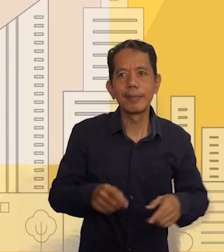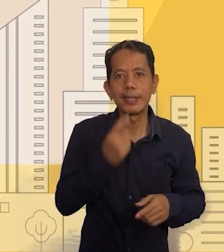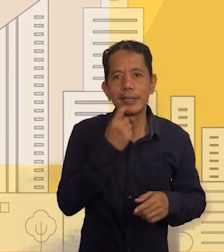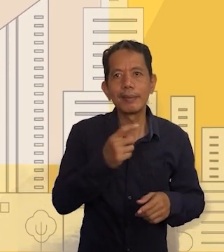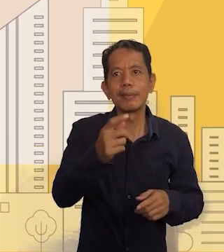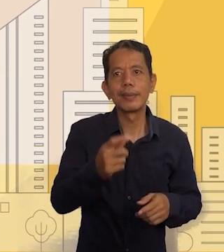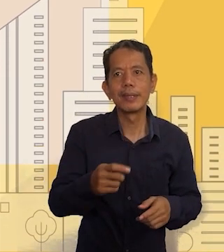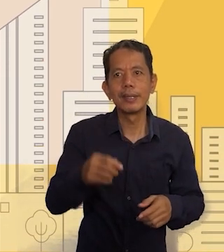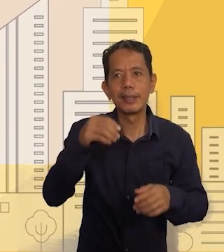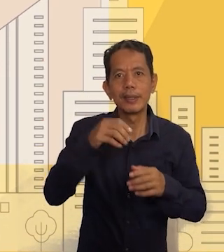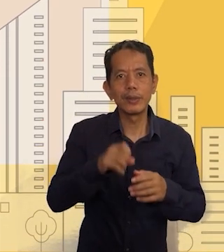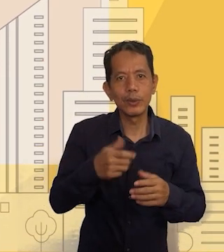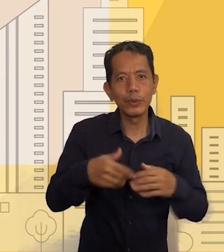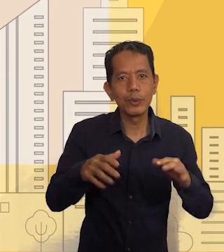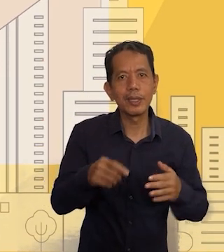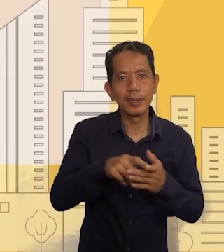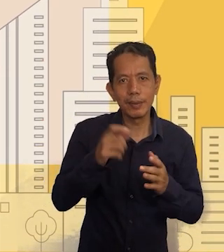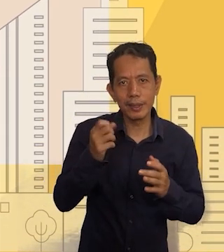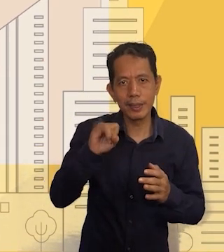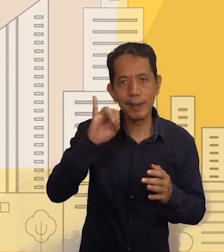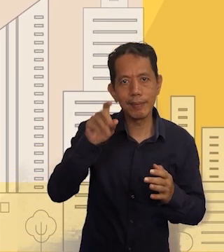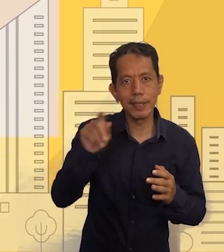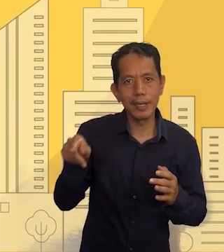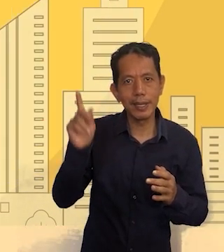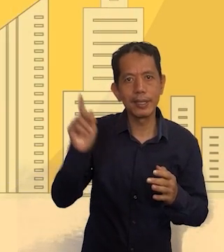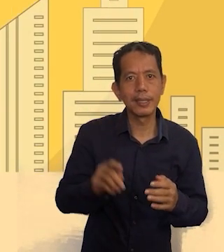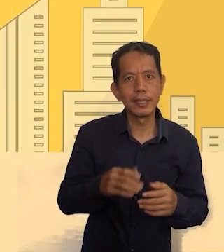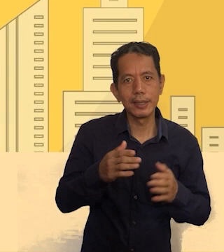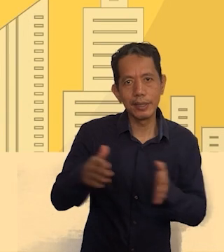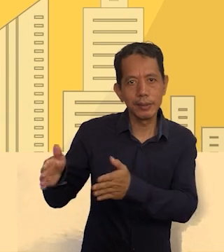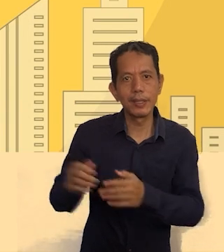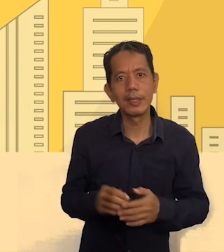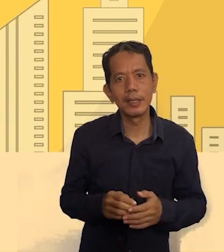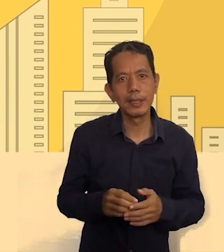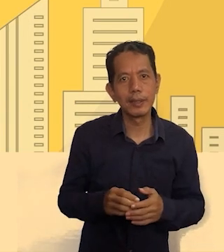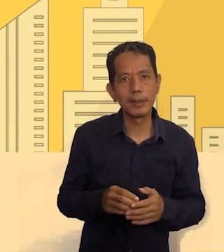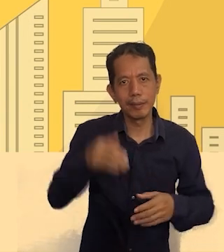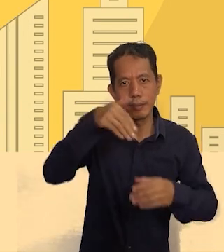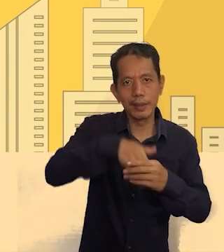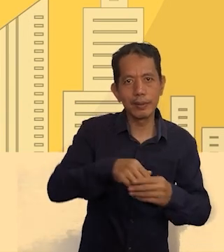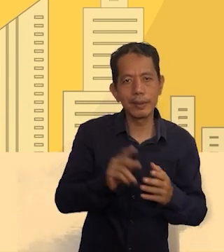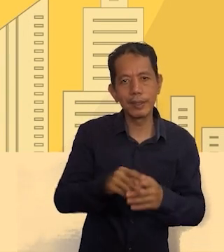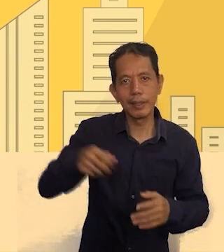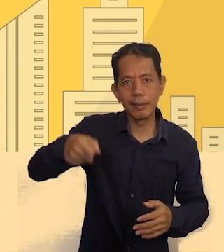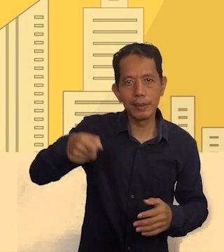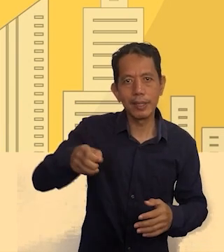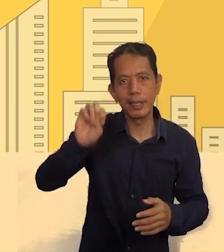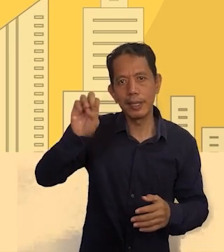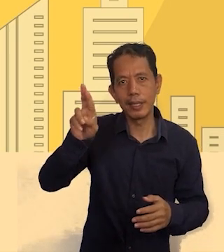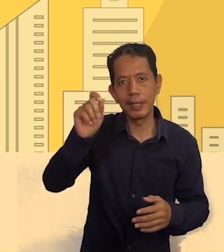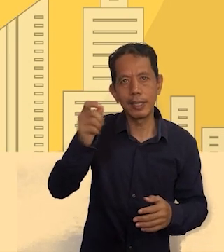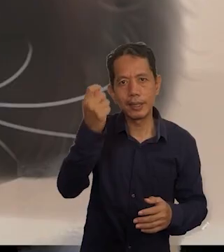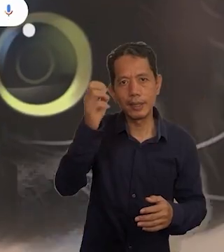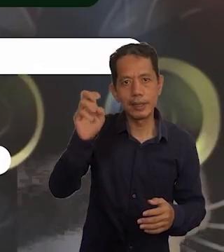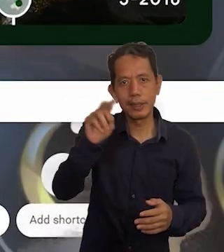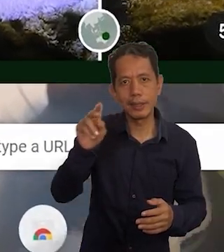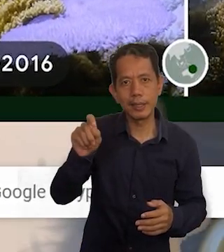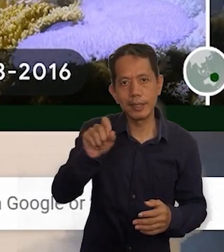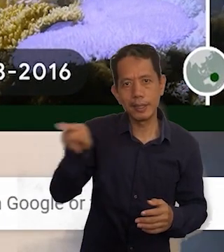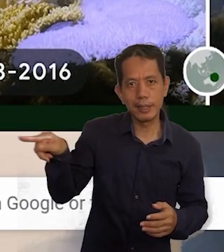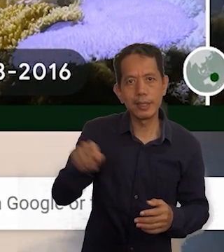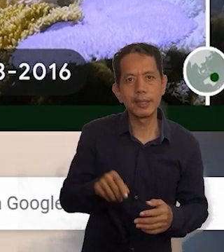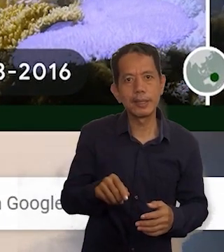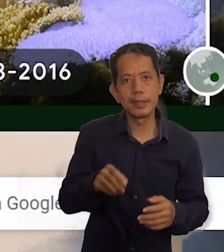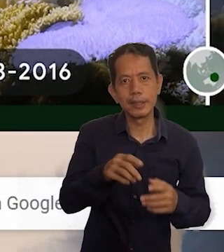dokumen tersebut sudah dipersiapkan, selanjutnya masuk ke aplikasi Era Terang